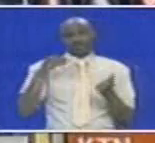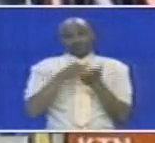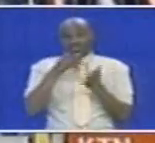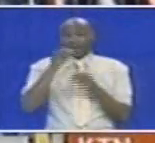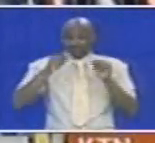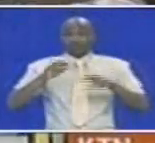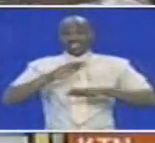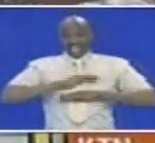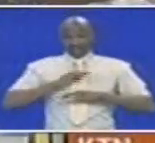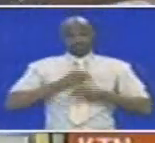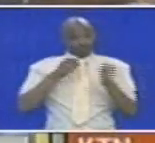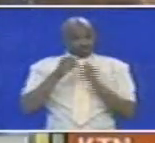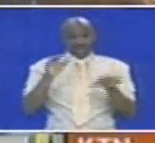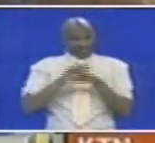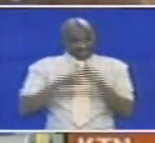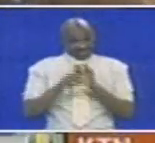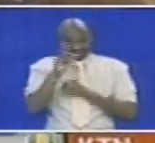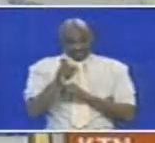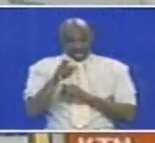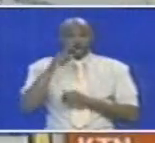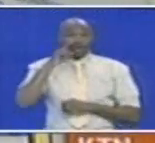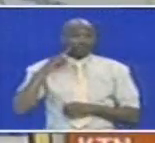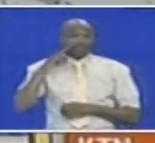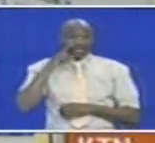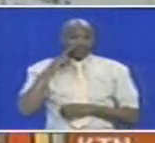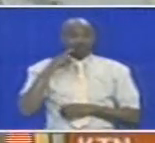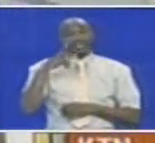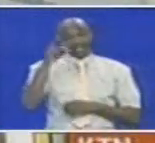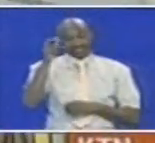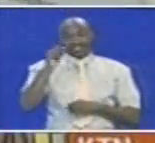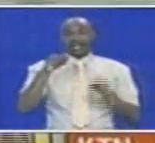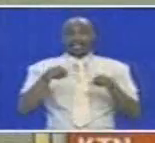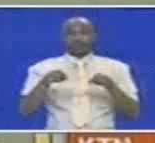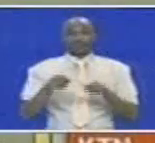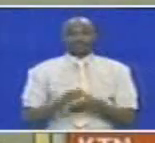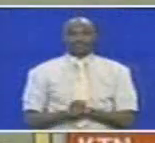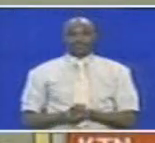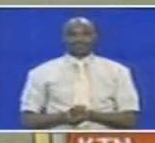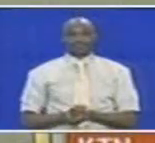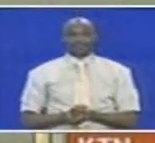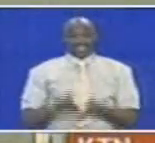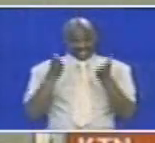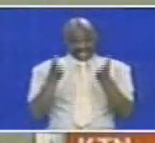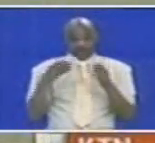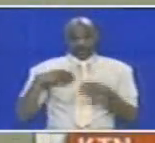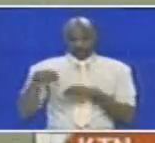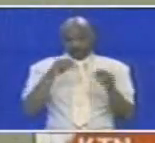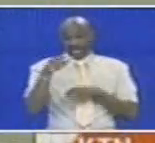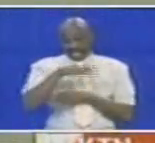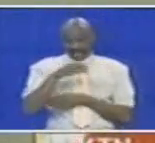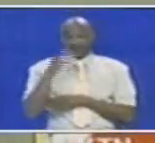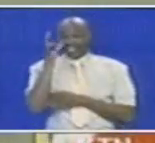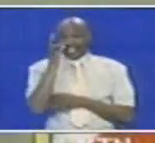tosha kudhibiti hali? Lofti Matambo, KTN Leo. Sasa tukielekea katika kaunti ya